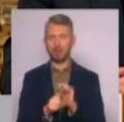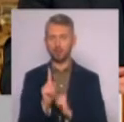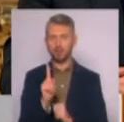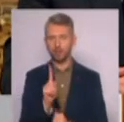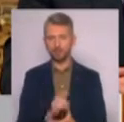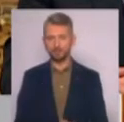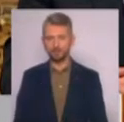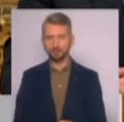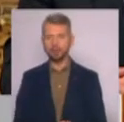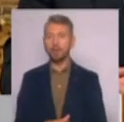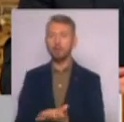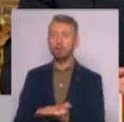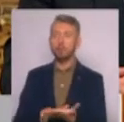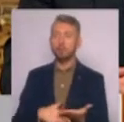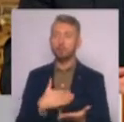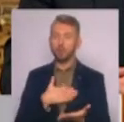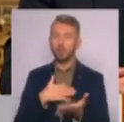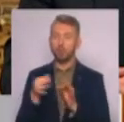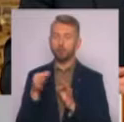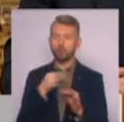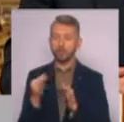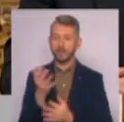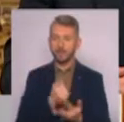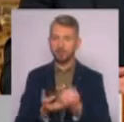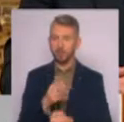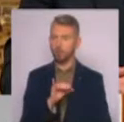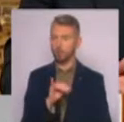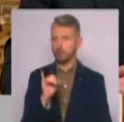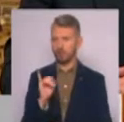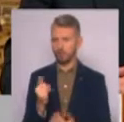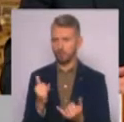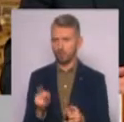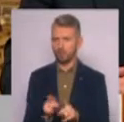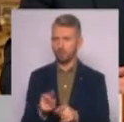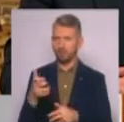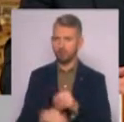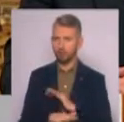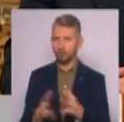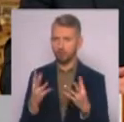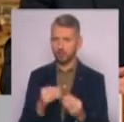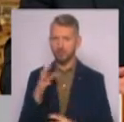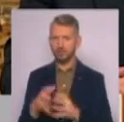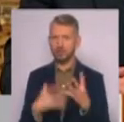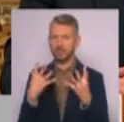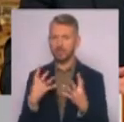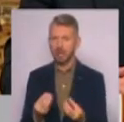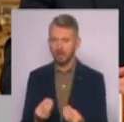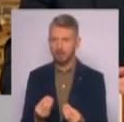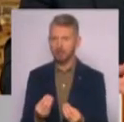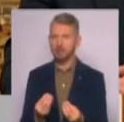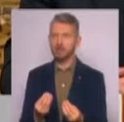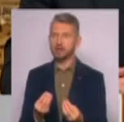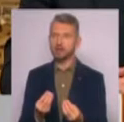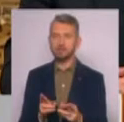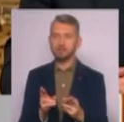223-09-71. Продовжуємо наш консультативний прийом. Юрій Іванович, сьогодні такий небайдужий день. Це Всесвітній